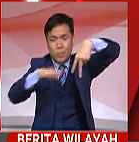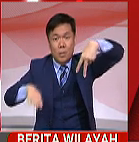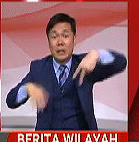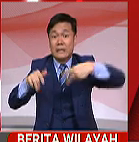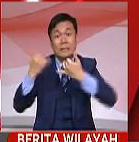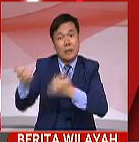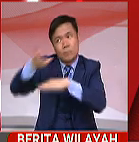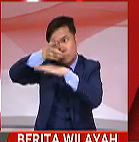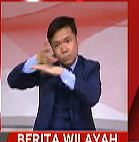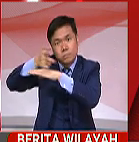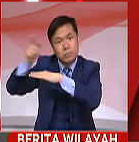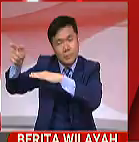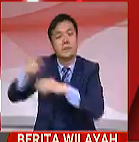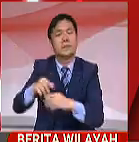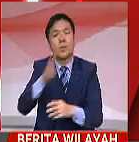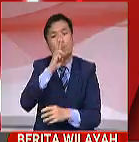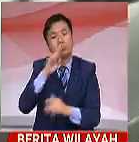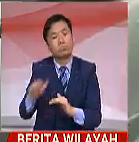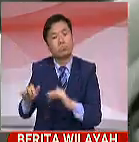ada laporannya.